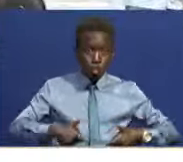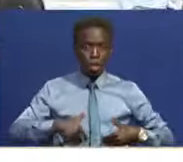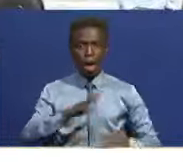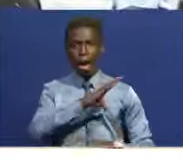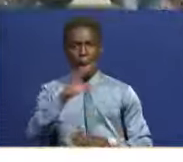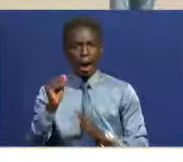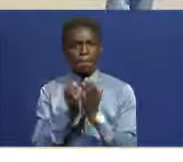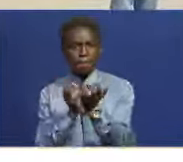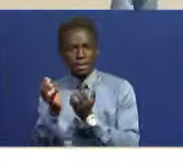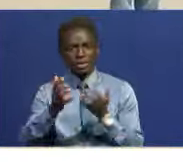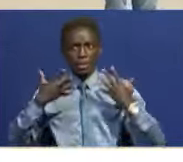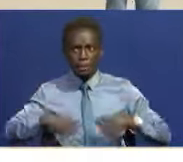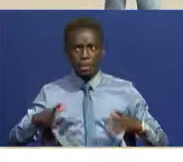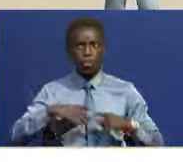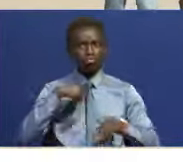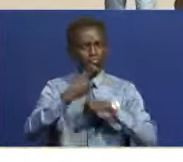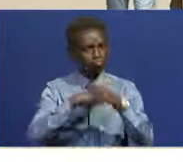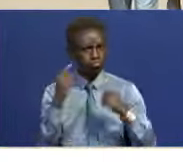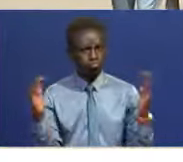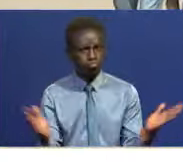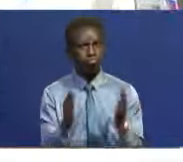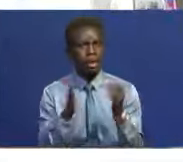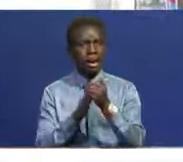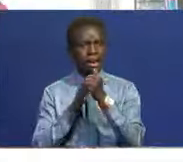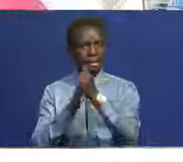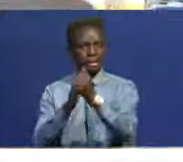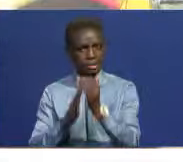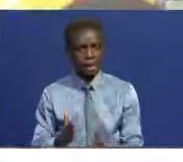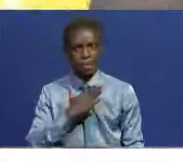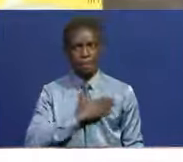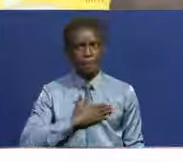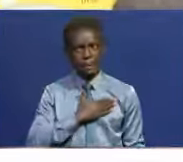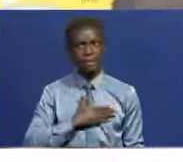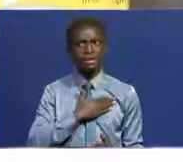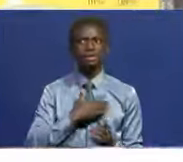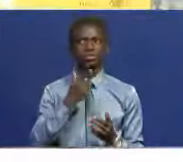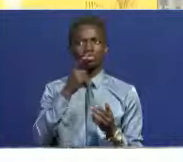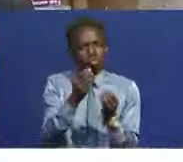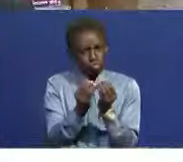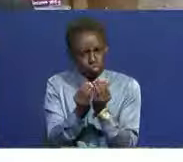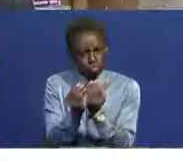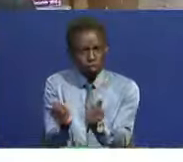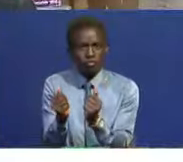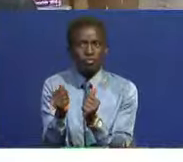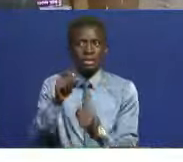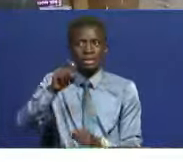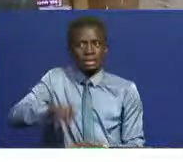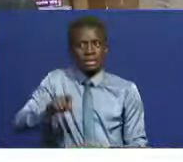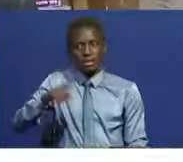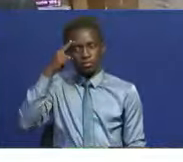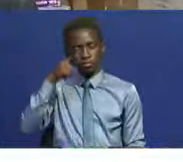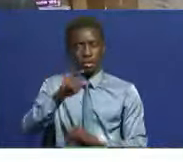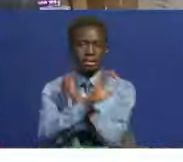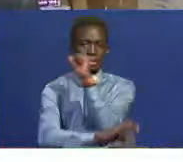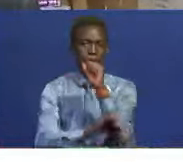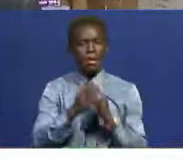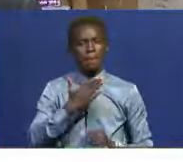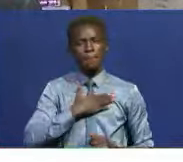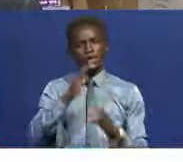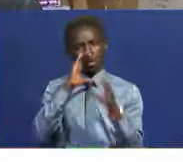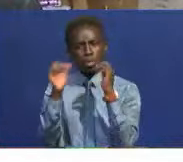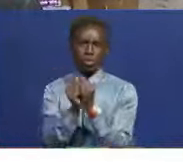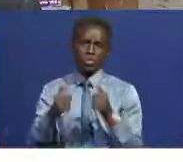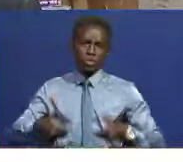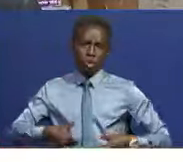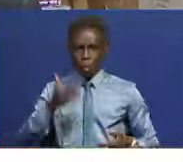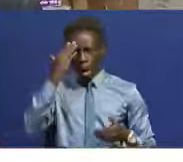biashara wanaendelea kuwahimiza viongozi waliochaguliwa kushughulikia masuala yanayosibu taifa hili. Waongee na vijana kwa sababu matakwa